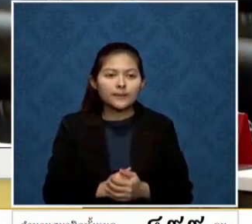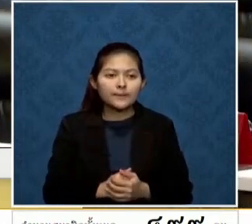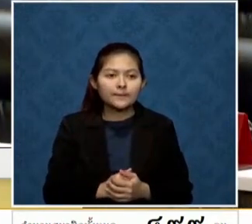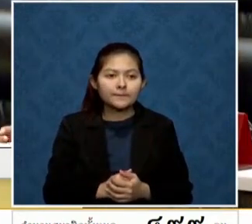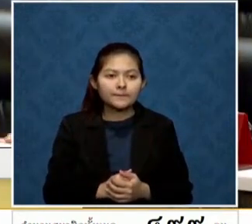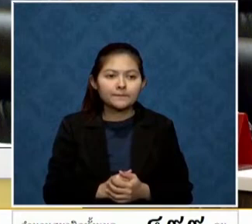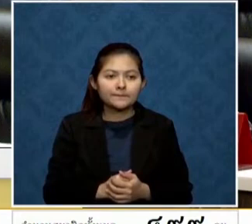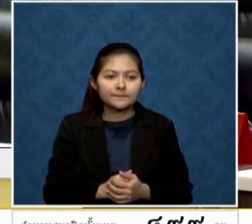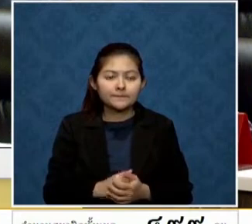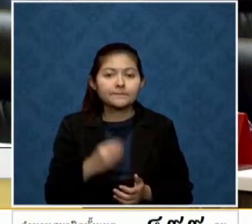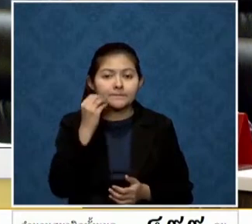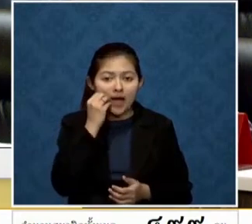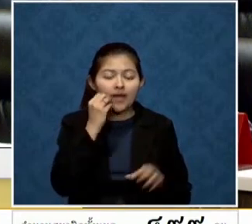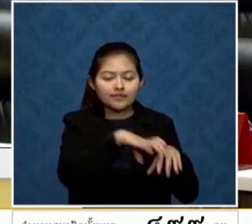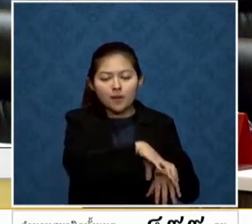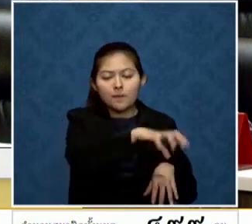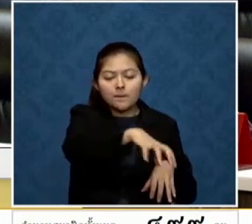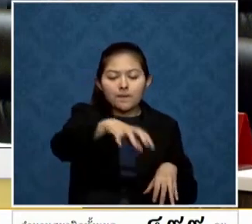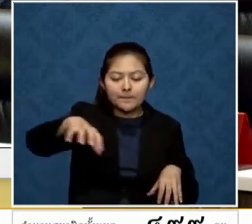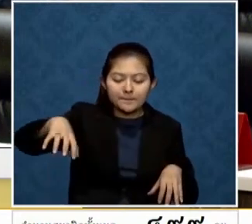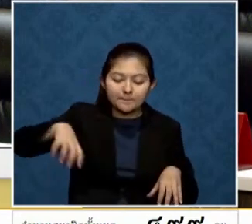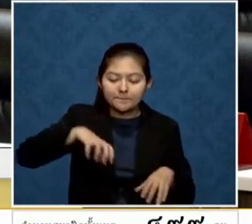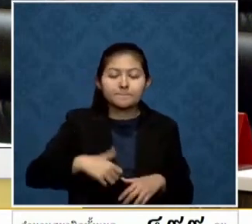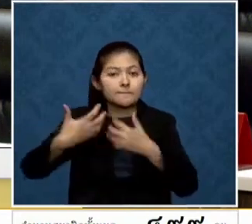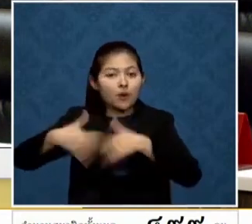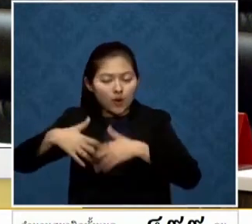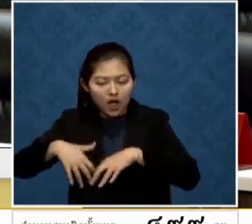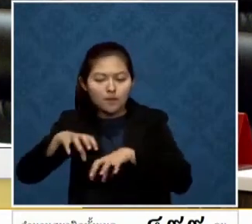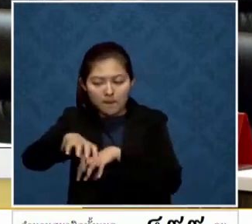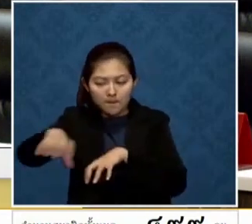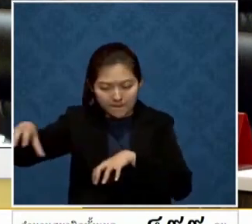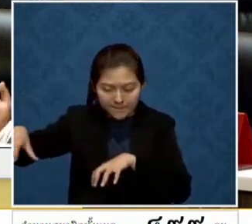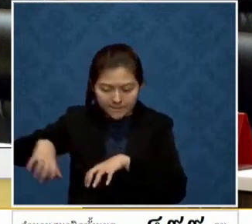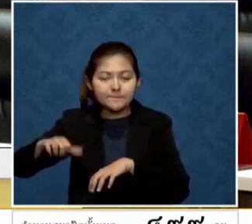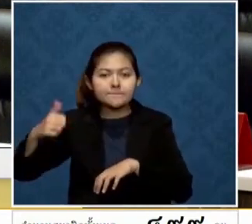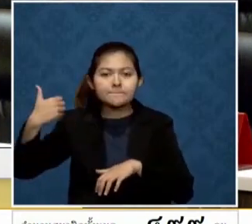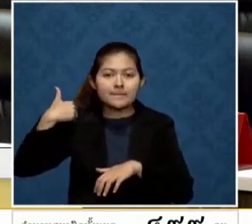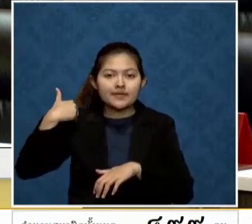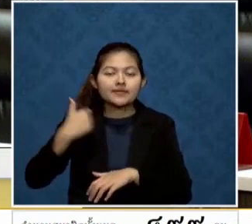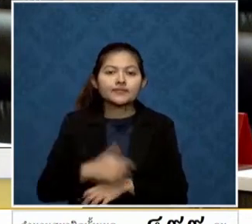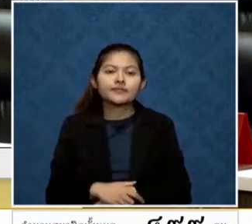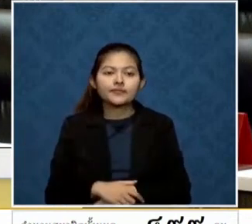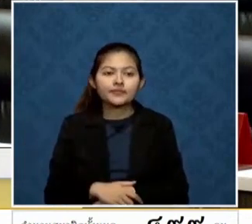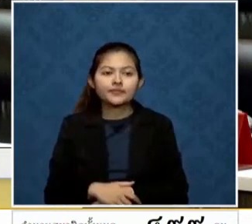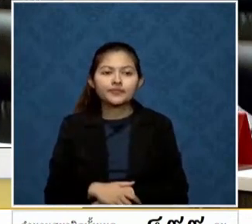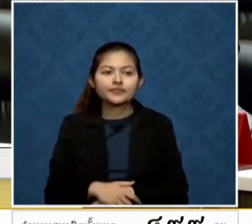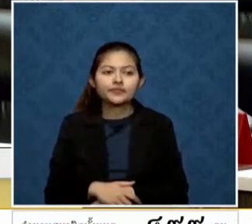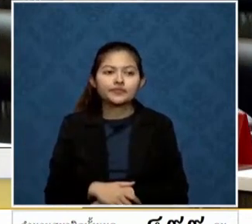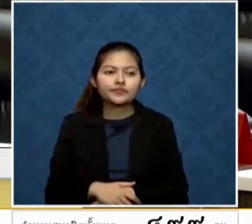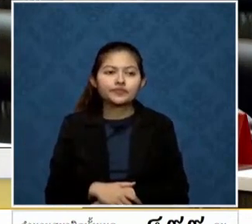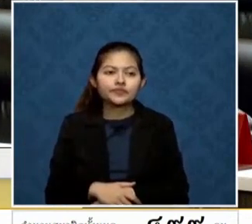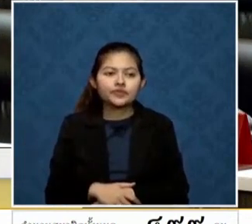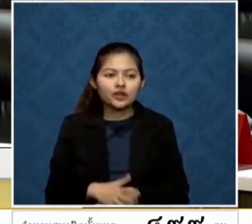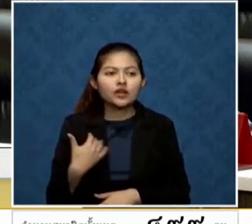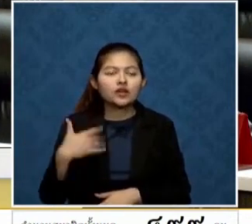เป็นแหล่งที่หมู่บ้านจัดสรรก็ขยายโรงงานก็ขยายนะครับบางขุนเทียนก็มีการพูดคุยกันไปแล้วหลายวันที่ผ่านมาเนี่ยกับ